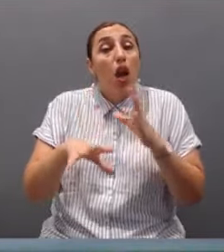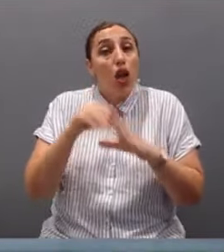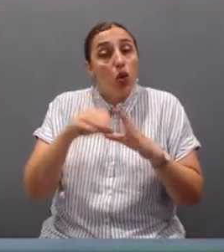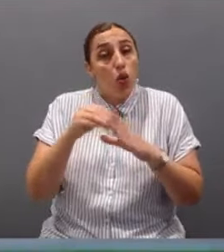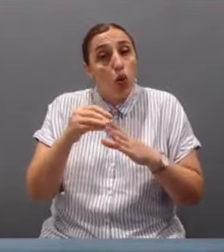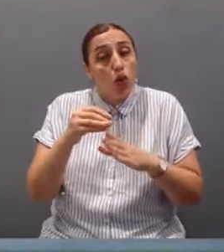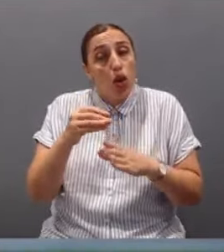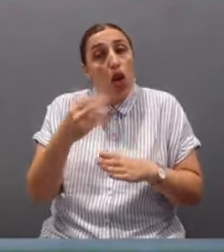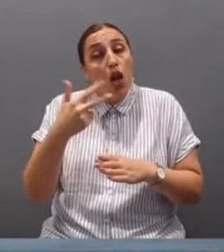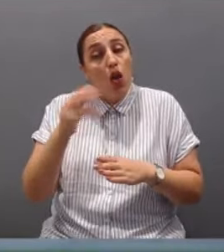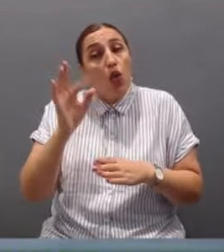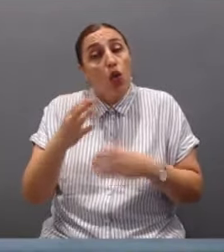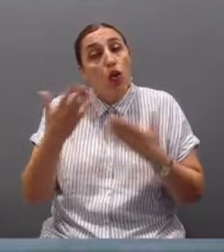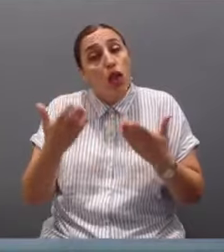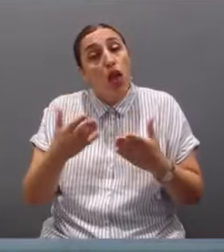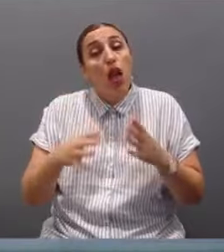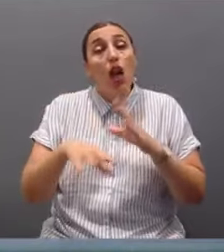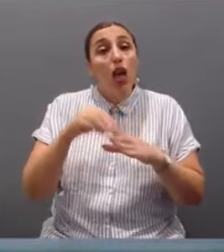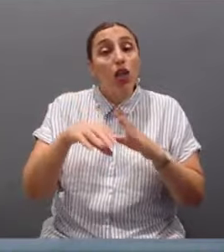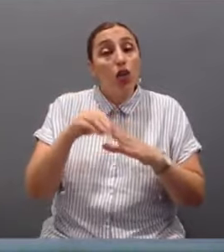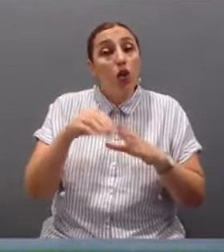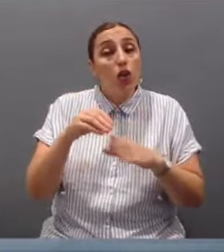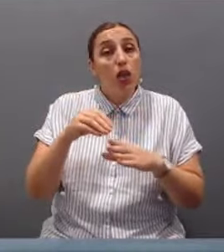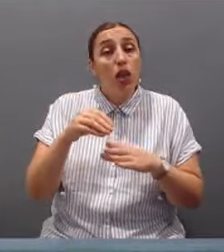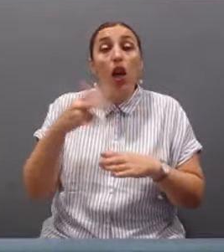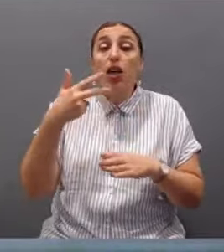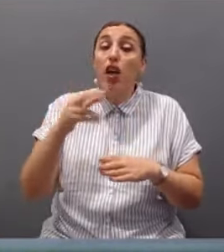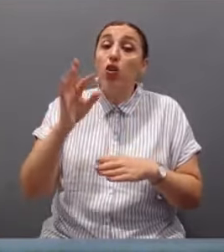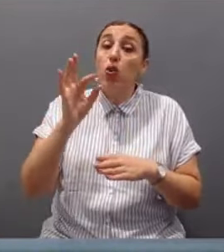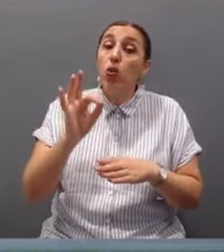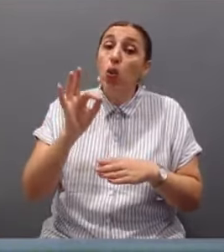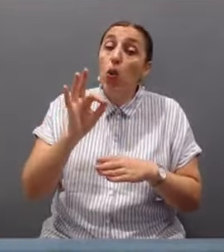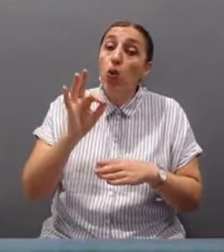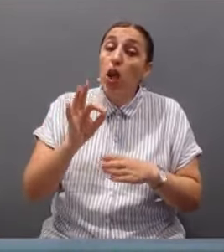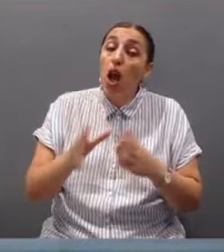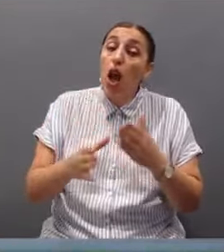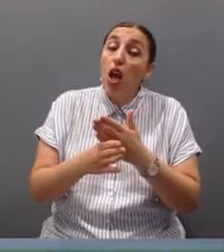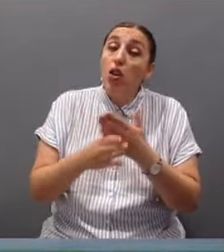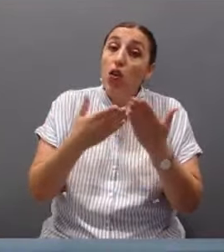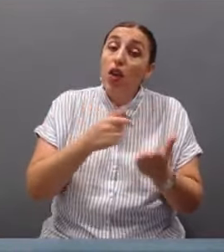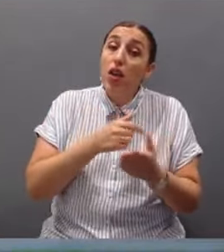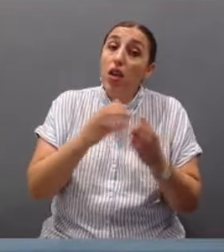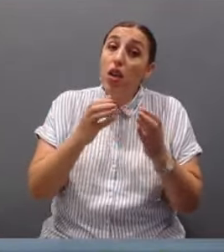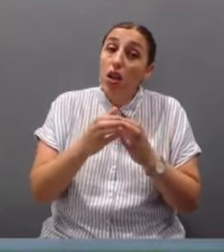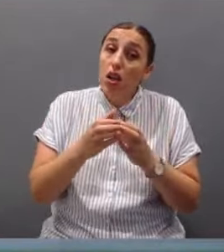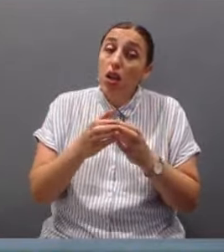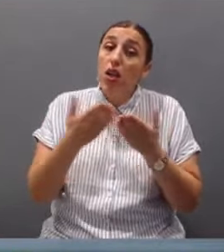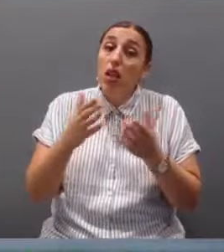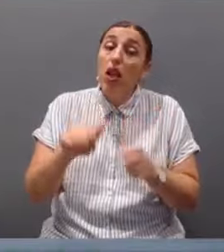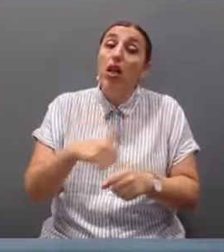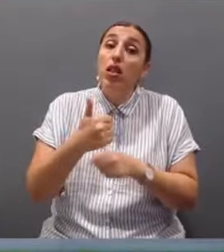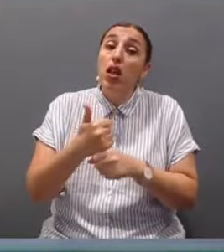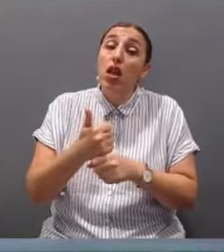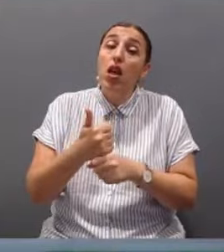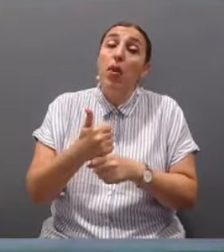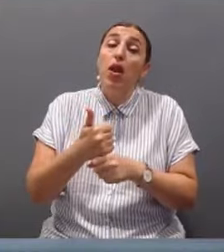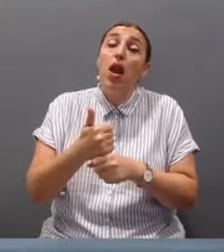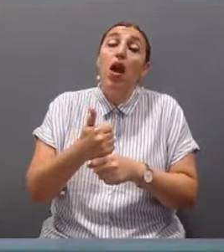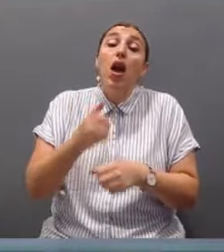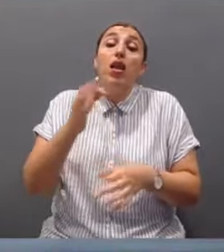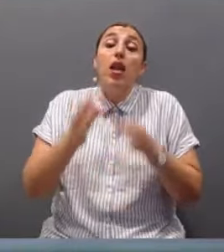ընտրողների 30%, ընտրողների 30%-ի աջակցությունը վայելող ուժերը կարող են հիմա սահմանադրական դատարանը դատավոր